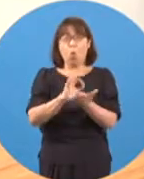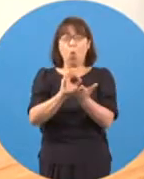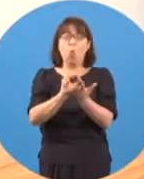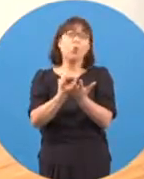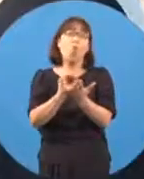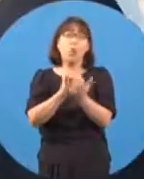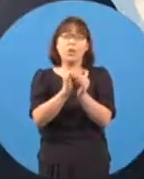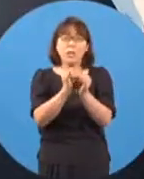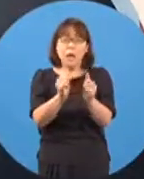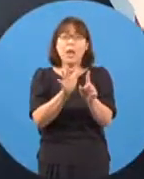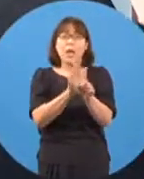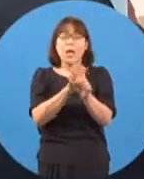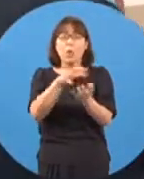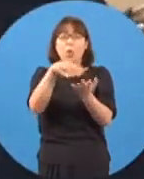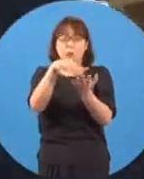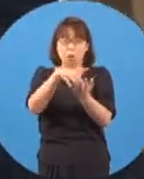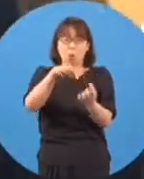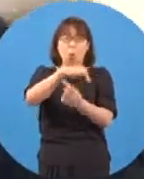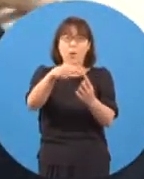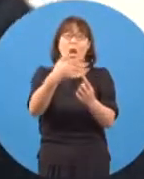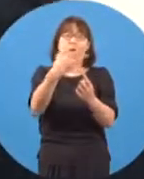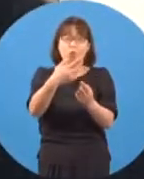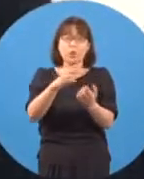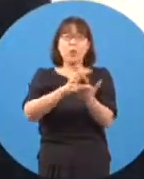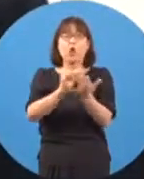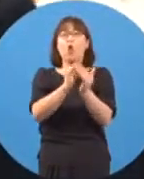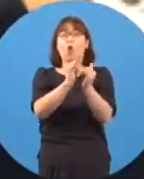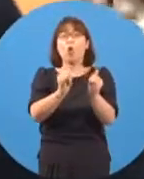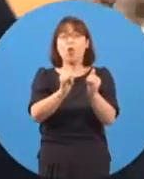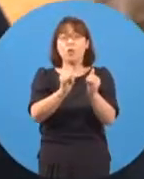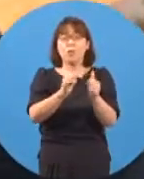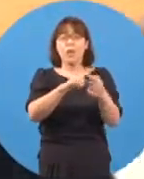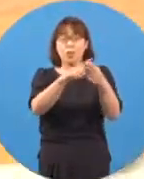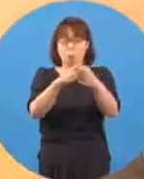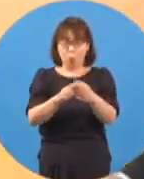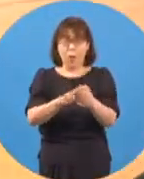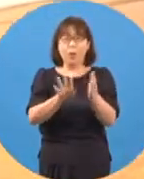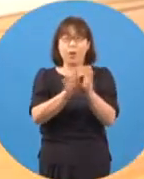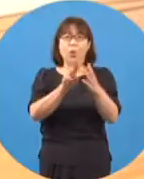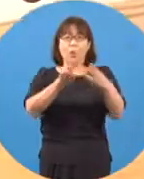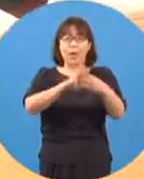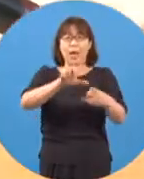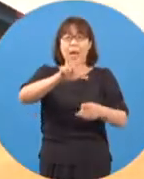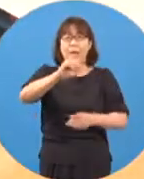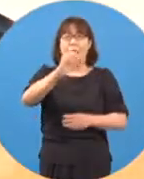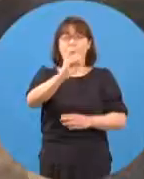ター賞には、鳴門市消費者協会の戸田朝夫会長が選ばれました。